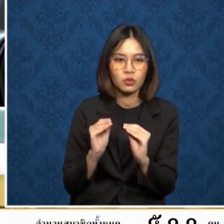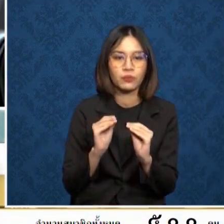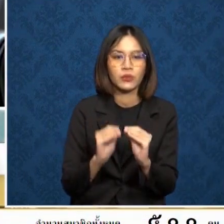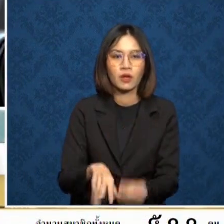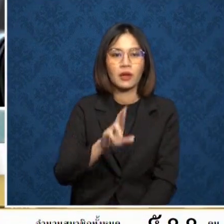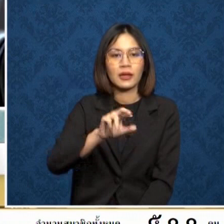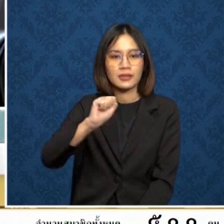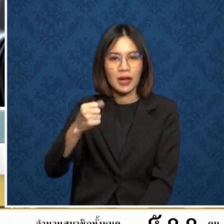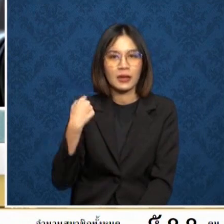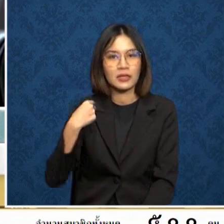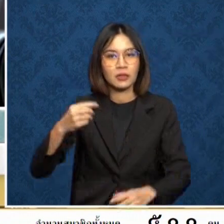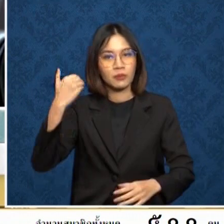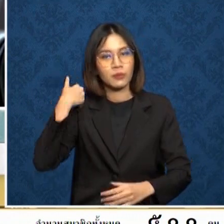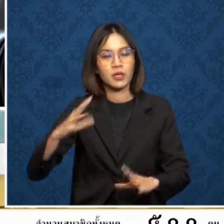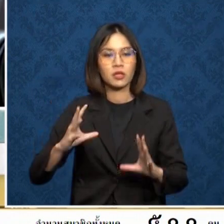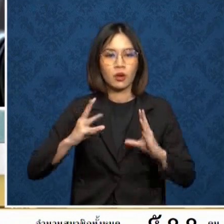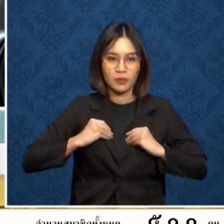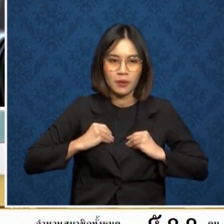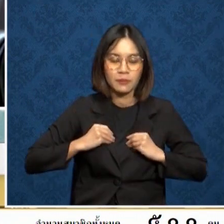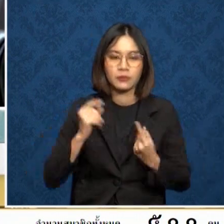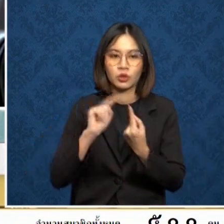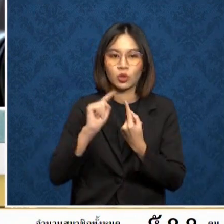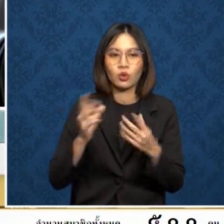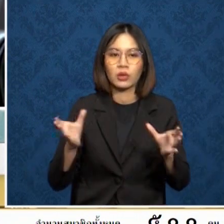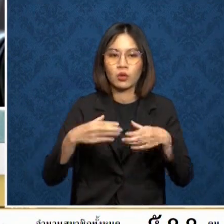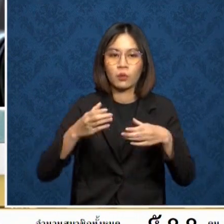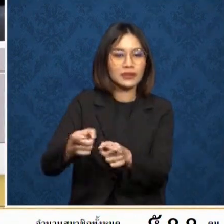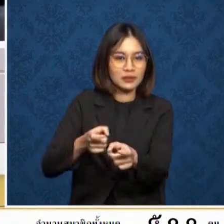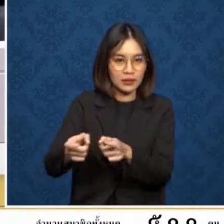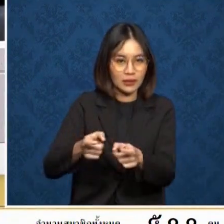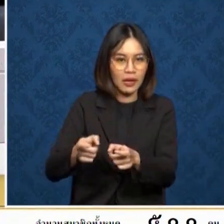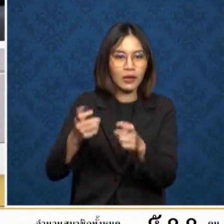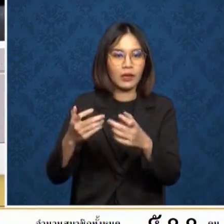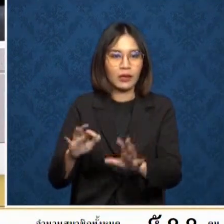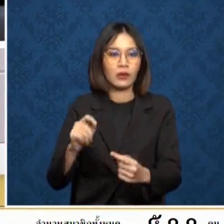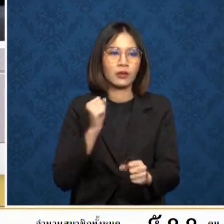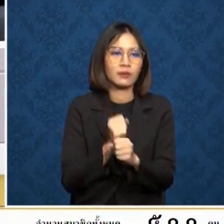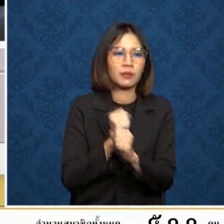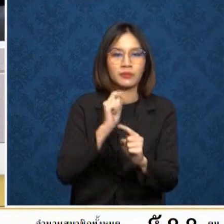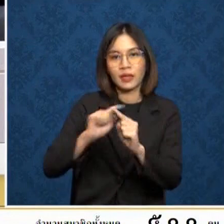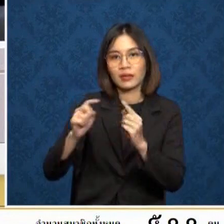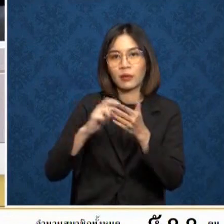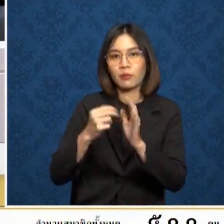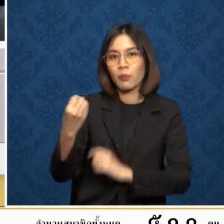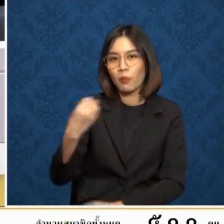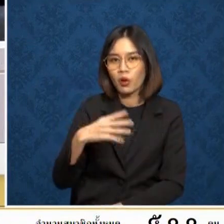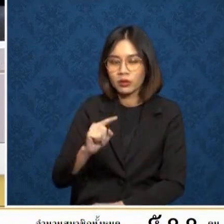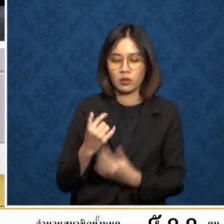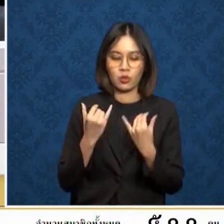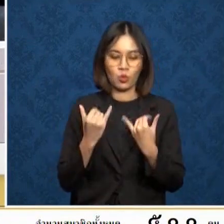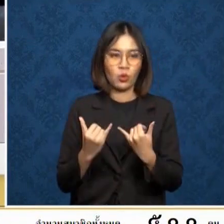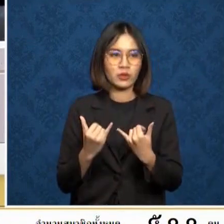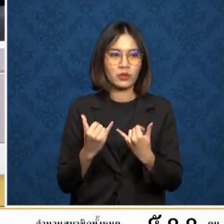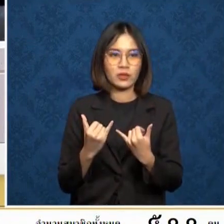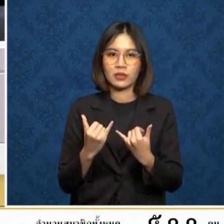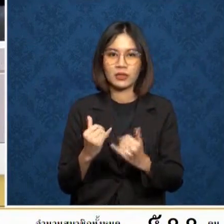มีนาคม 2566ครับซึ่งถือเป็นการปรับตัวในช่วงนี้และจากการหาเรือร่วมกันกับสำนักงบประมาณในการบริหาร